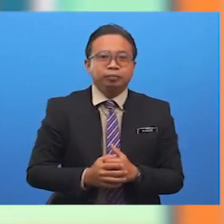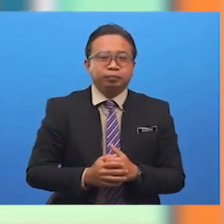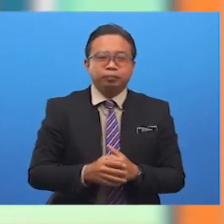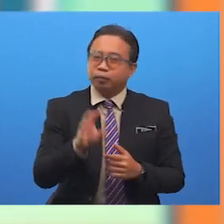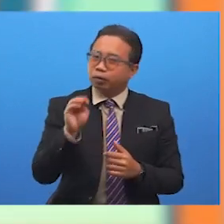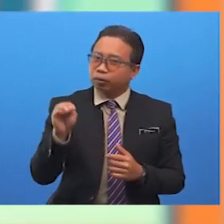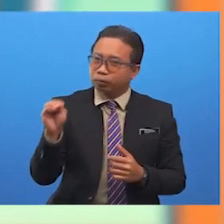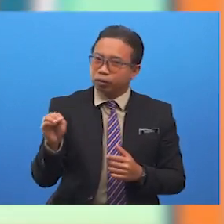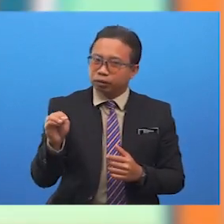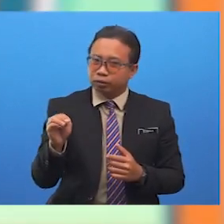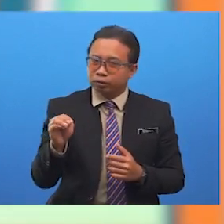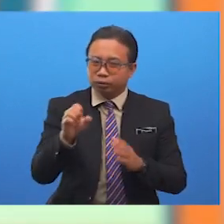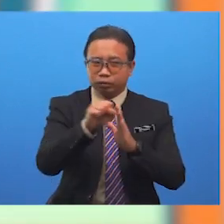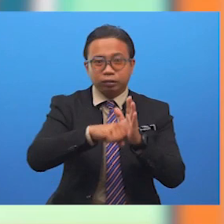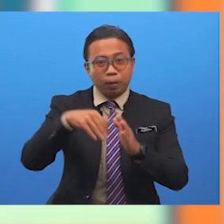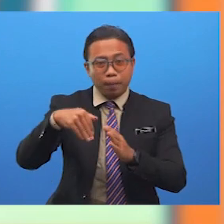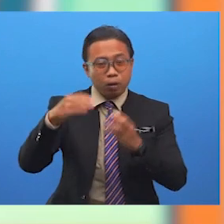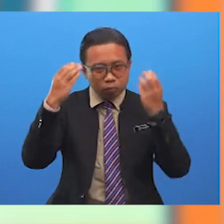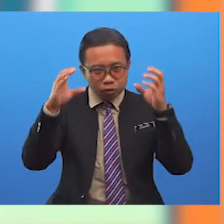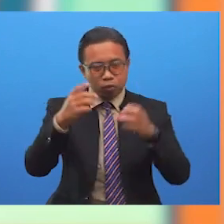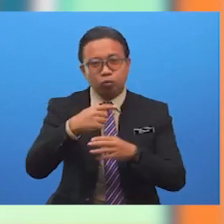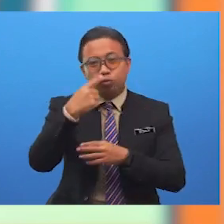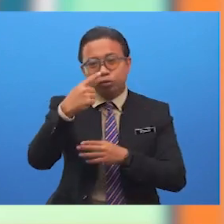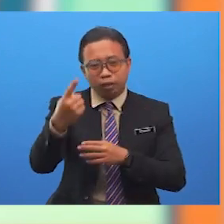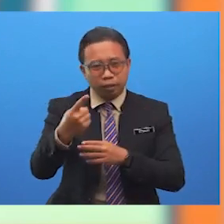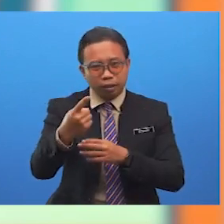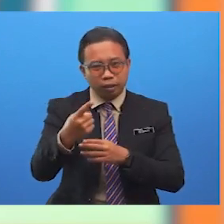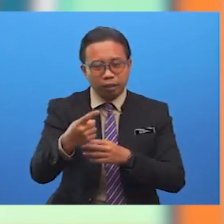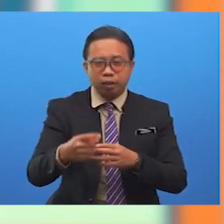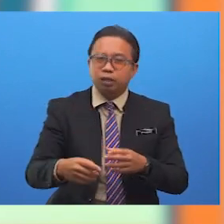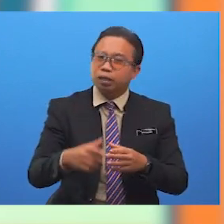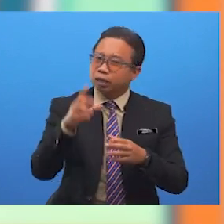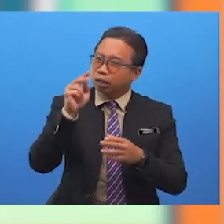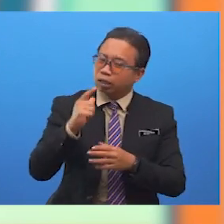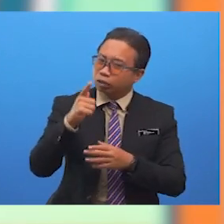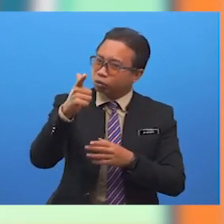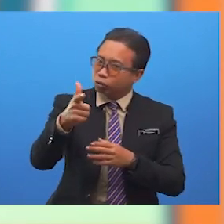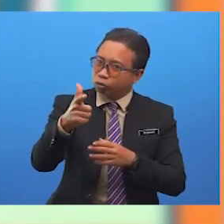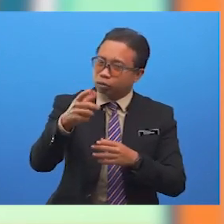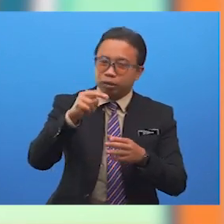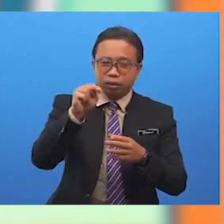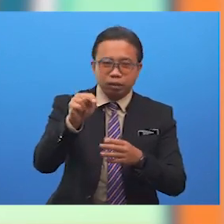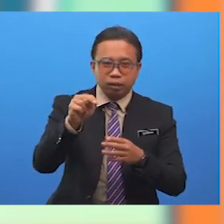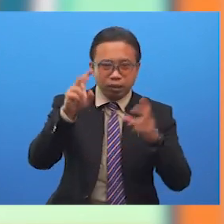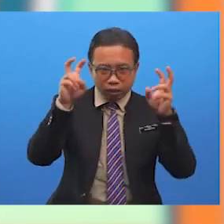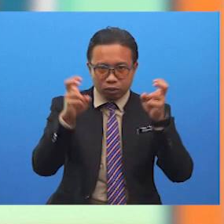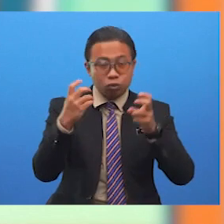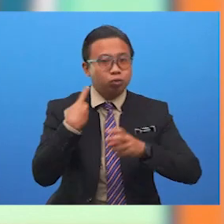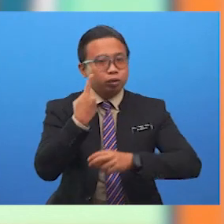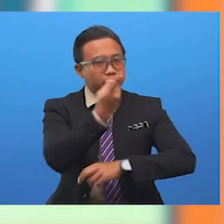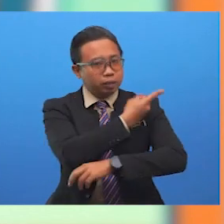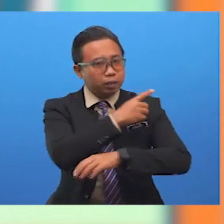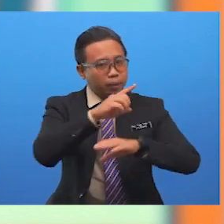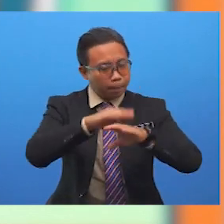murid-murid sebelum cego menerangkan dengan lebih lanjut tentang tajok kita